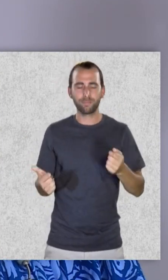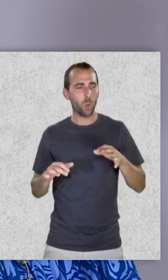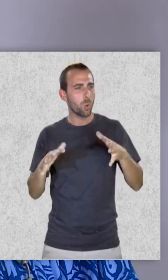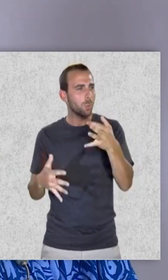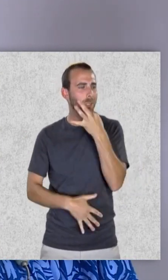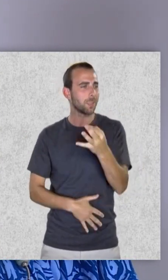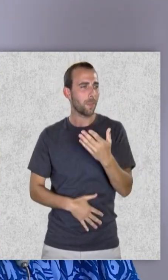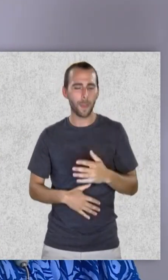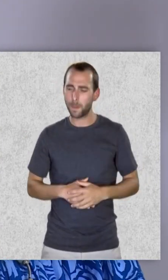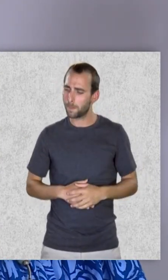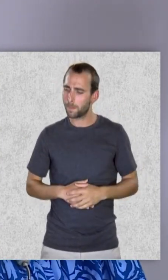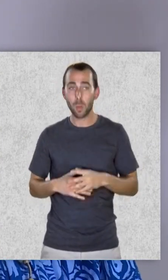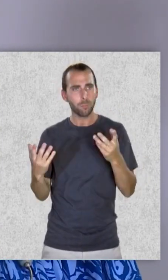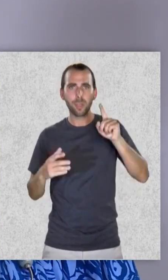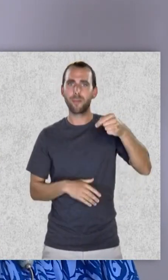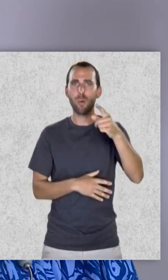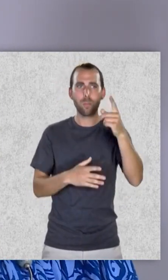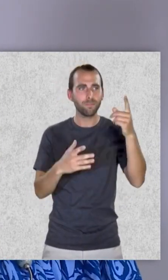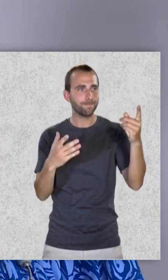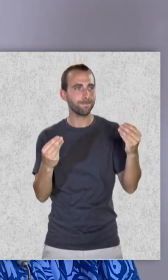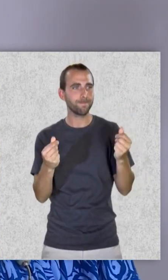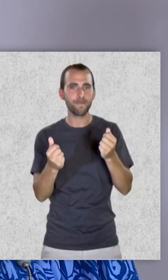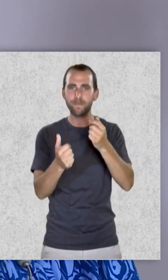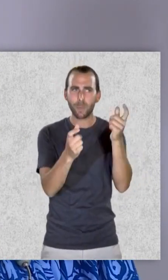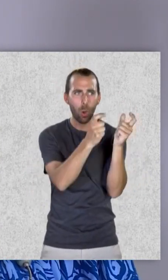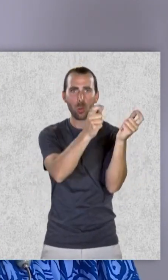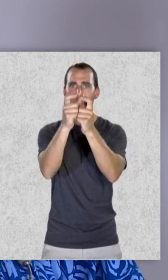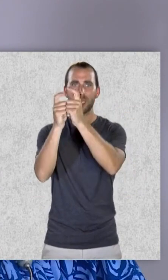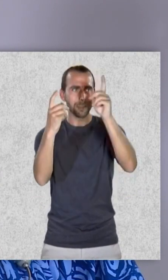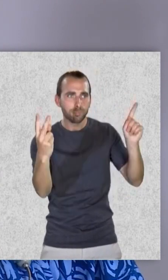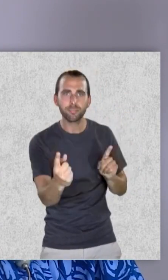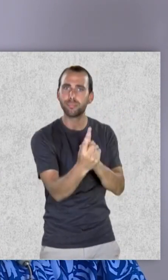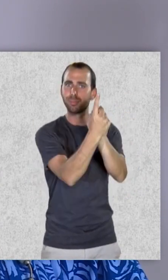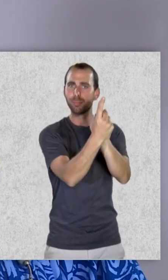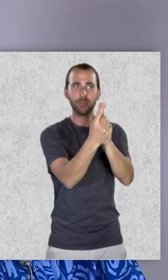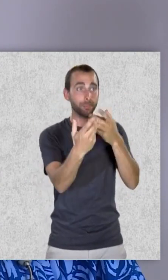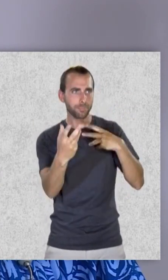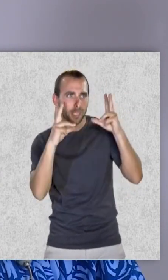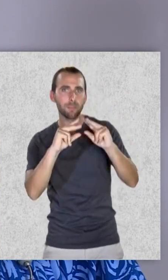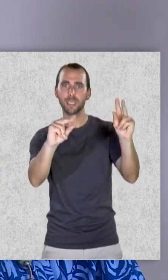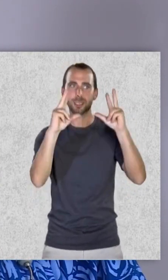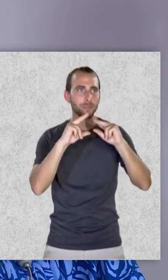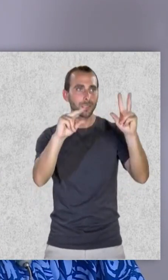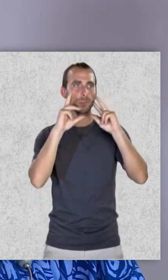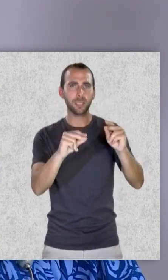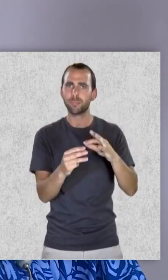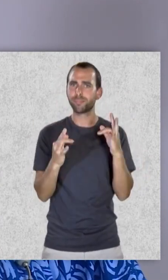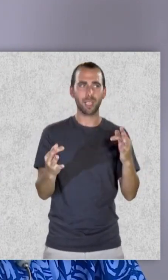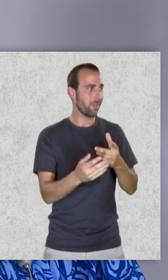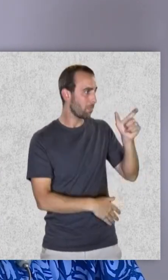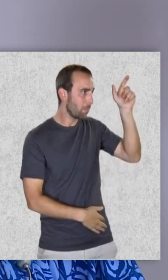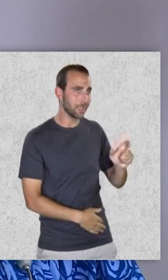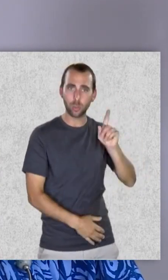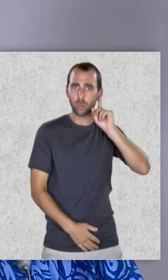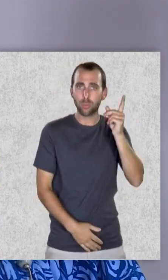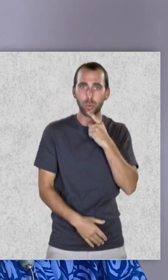déjà se rapprocher des entreprises, expliquer aux entreprises qu'est-ce qu'une personne sourde,